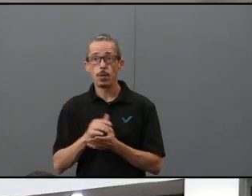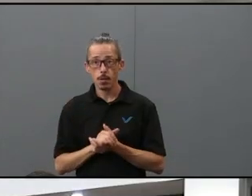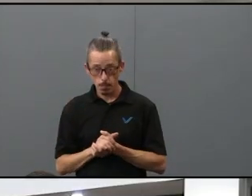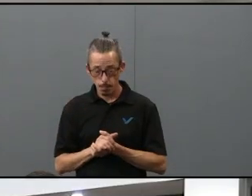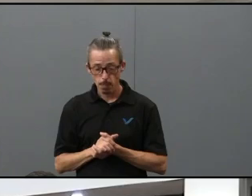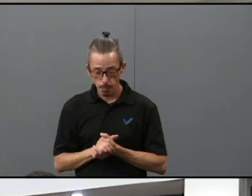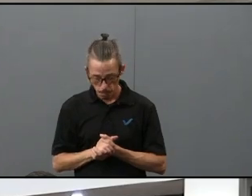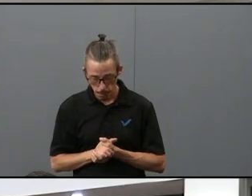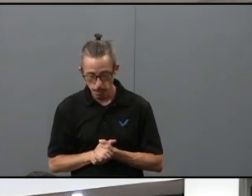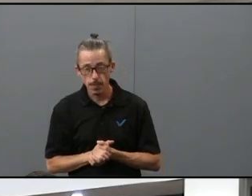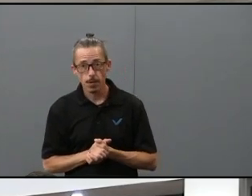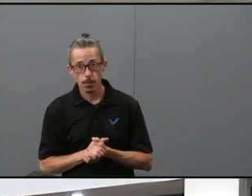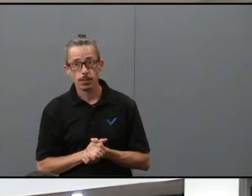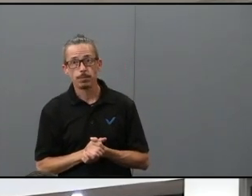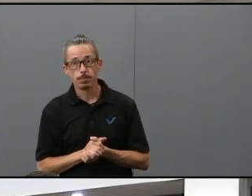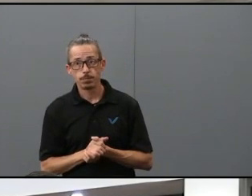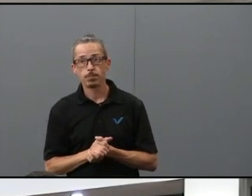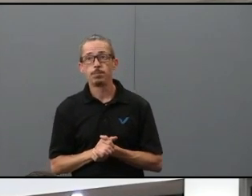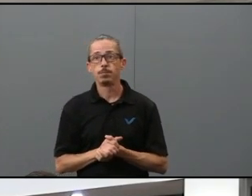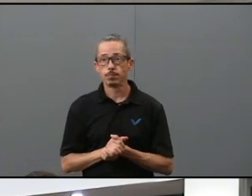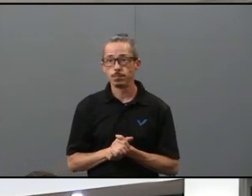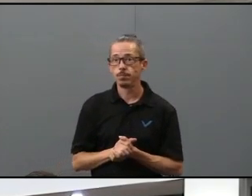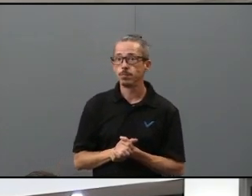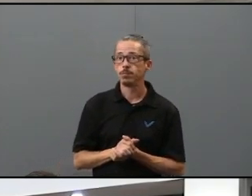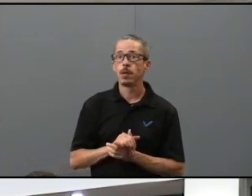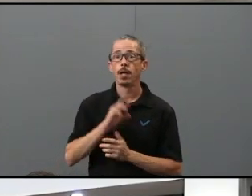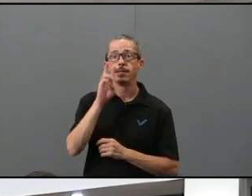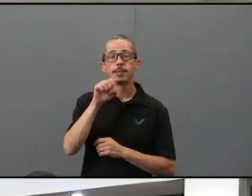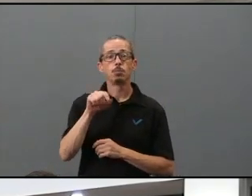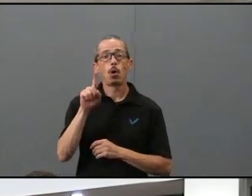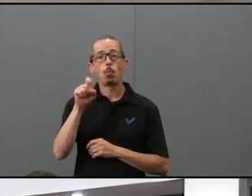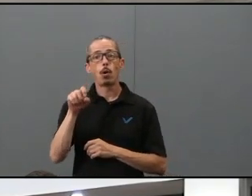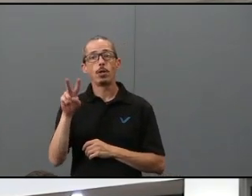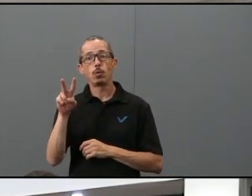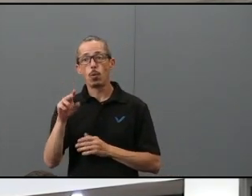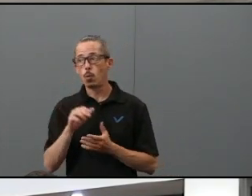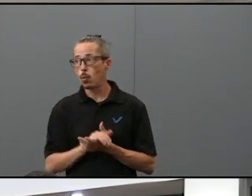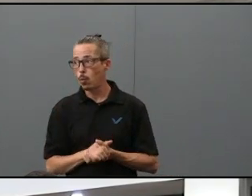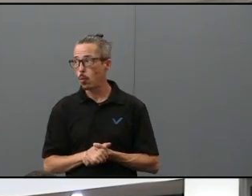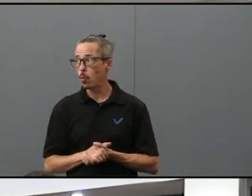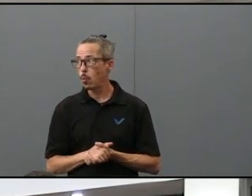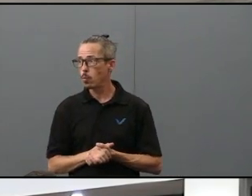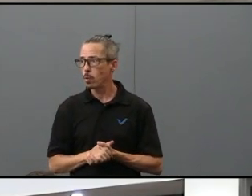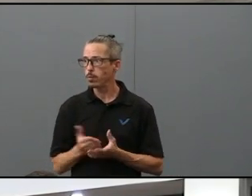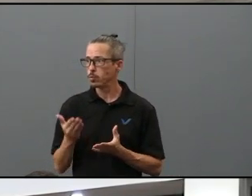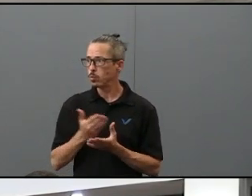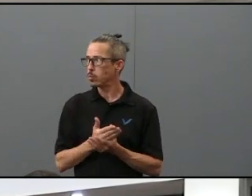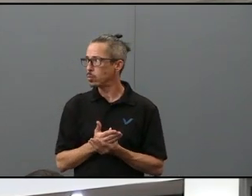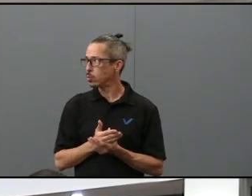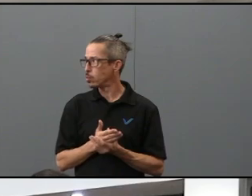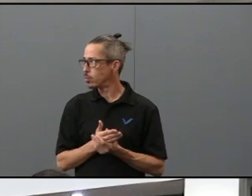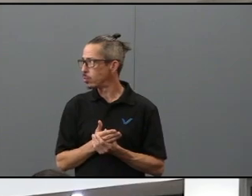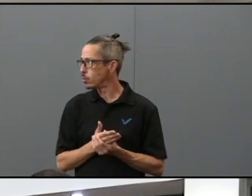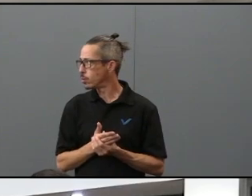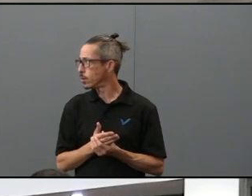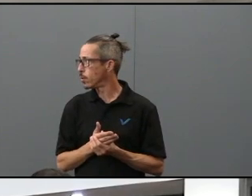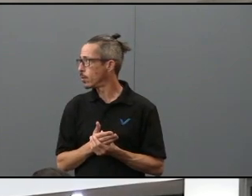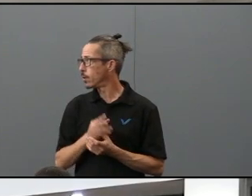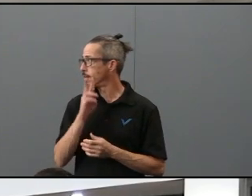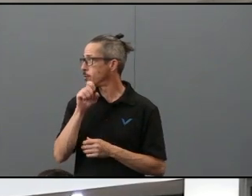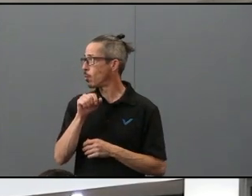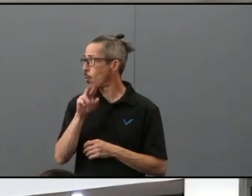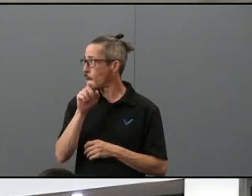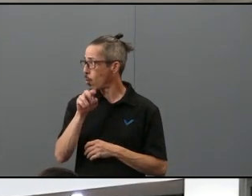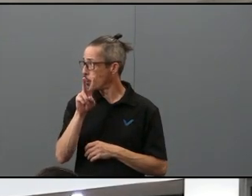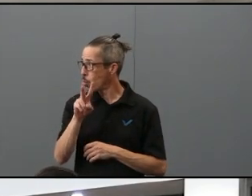monsieur le Président merci plôt j'appuie merci donc 6.1.2 monsieur le Président avant qu'on débute avec 6.1.2